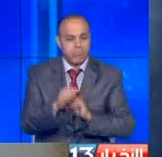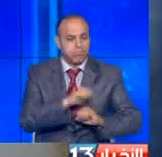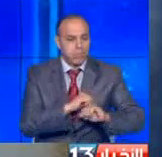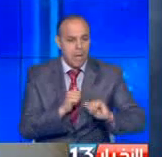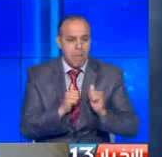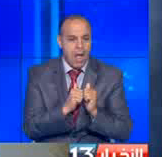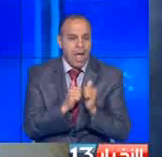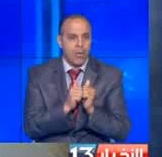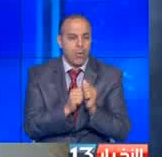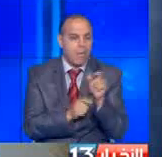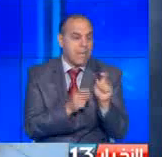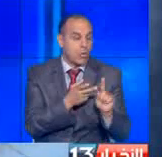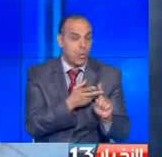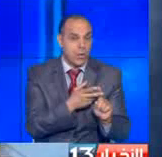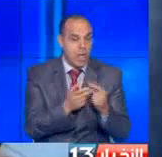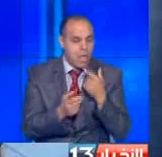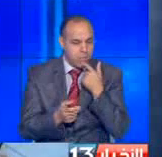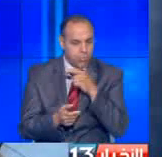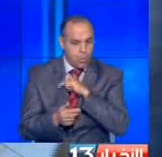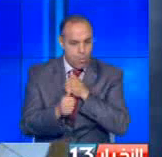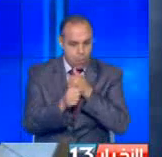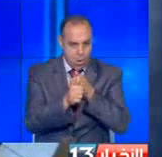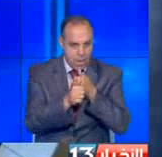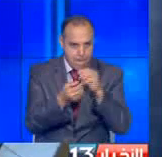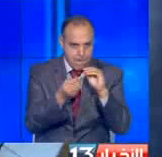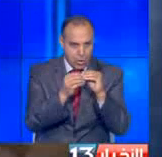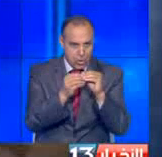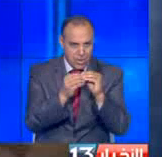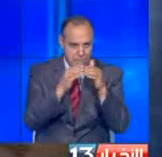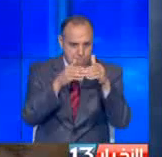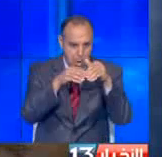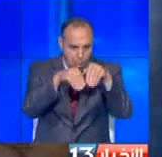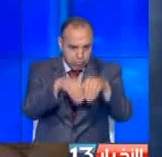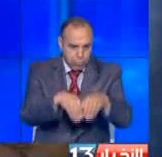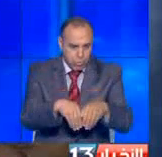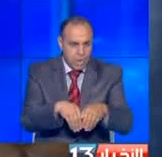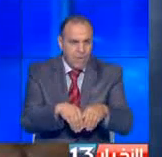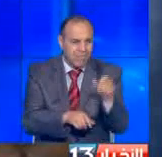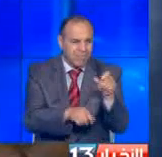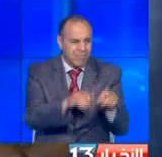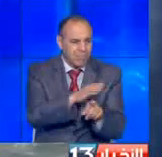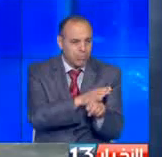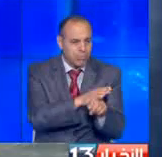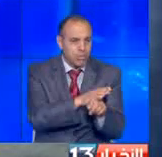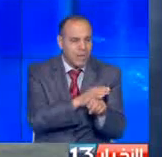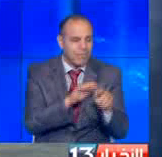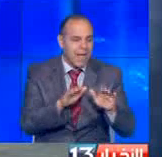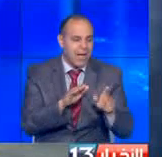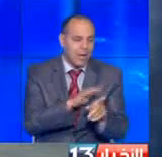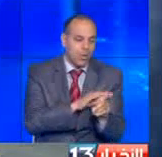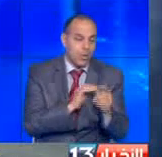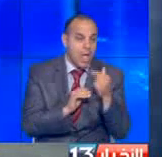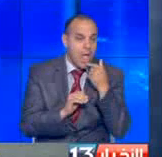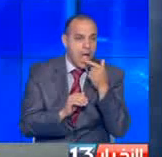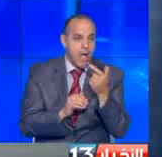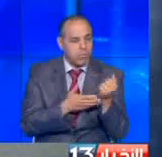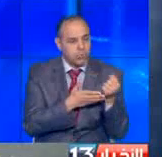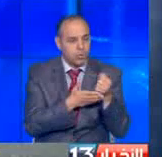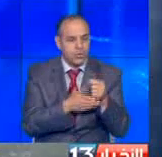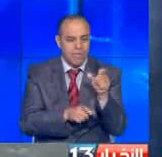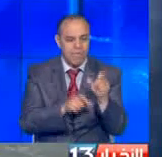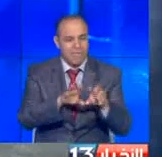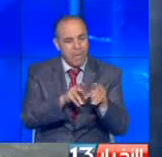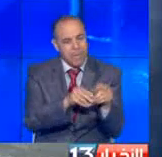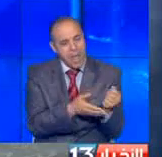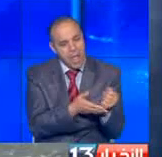ائتلاف مدني تعني بمتابعه قضيه غرق المركب المهاجرين بالسواح لقناه ومسانده اهم